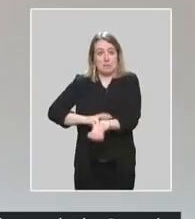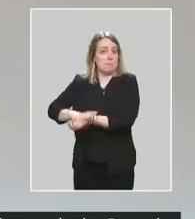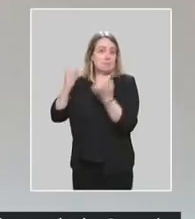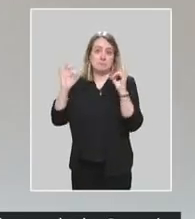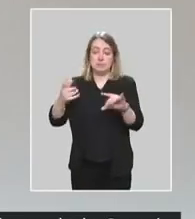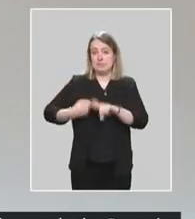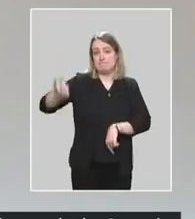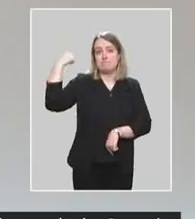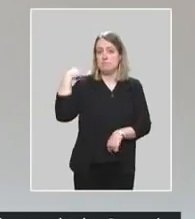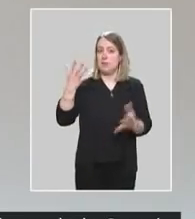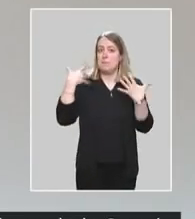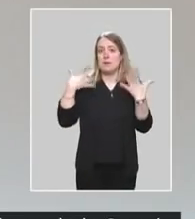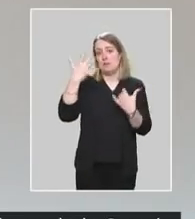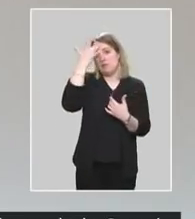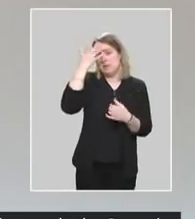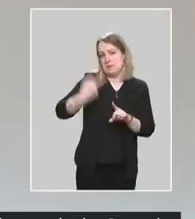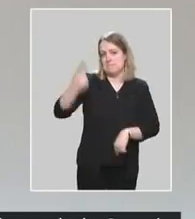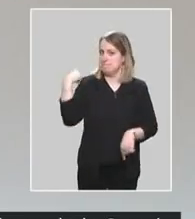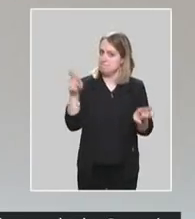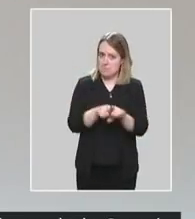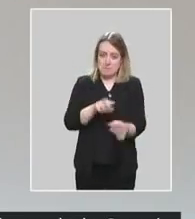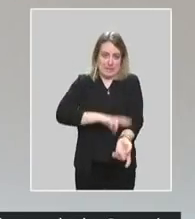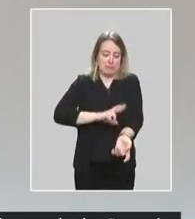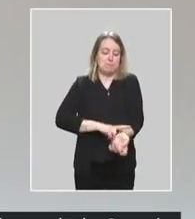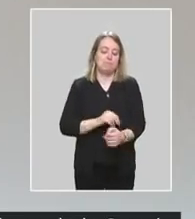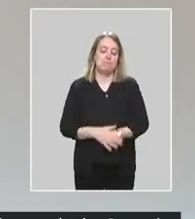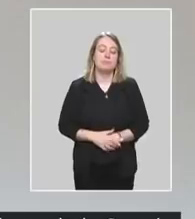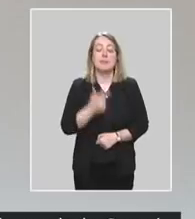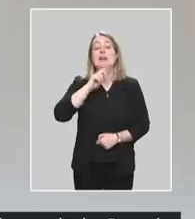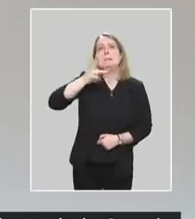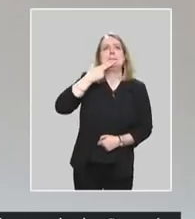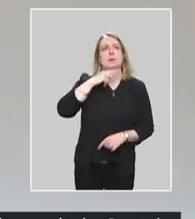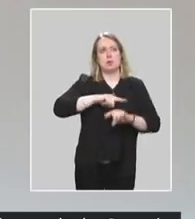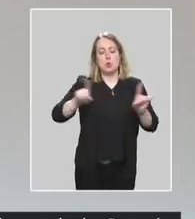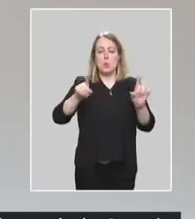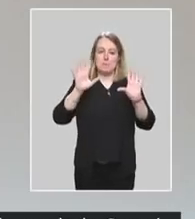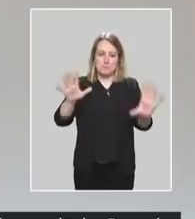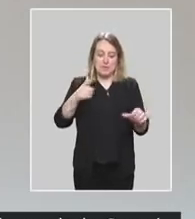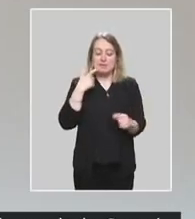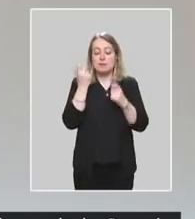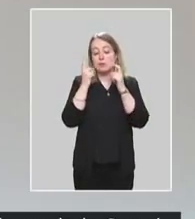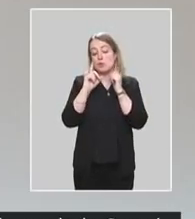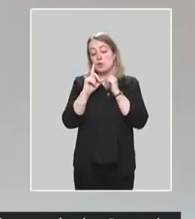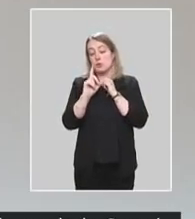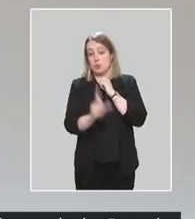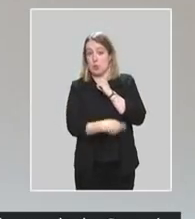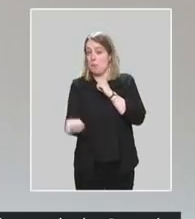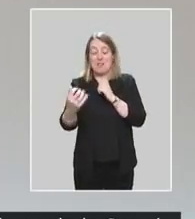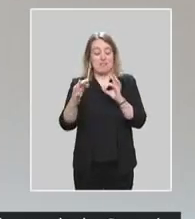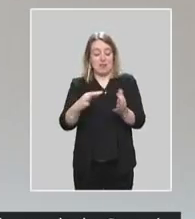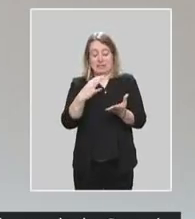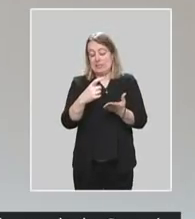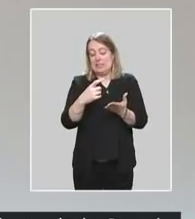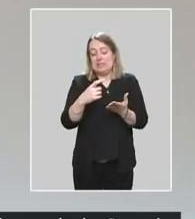à ceux que nous avons connus au printemps et à l'été. C'est très bien, enfin c'est pas très bien, mais il n'est pas très étonnant que les sites de réservation en ligne